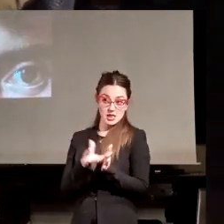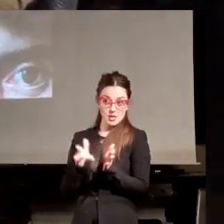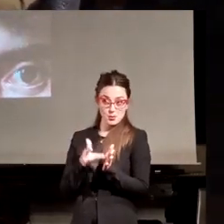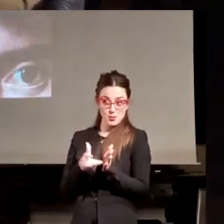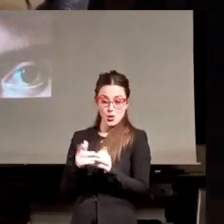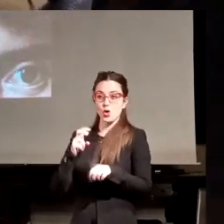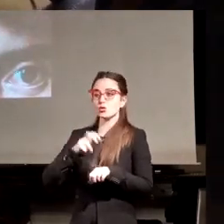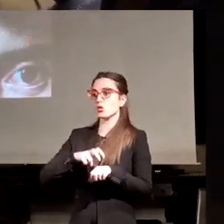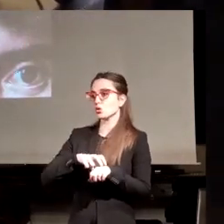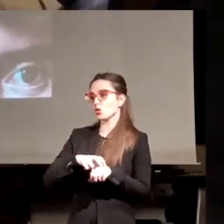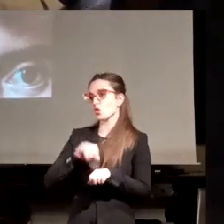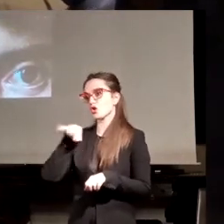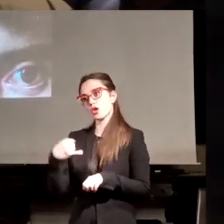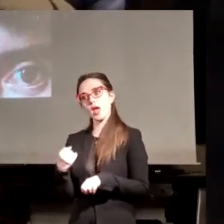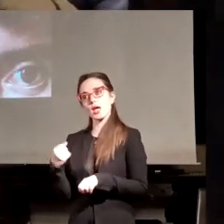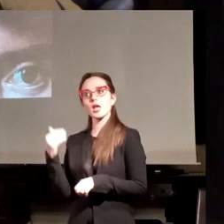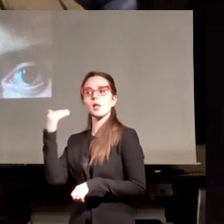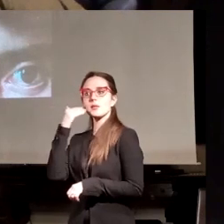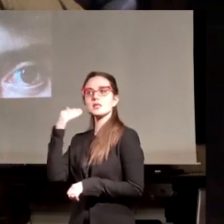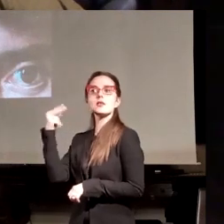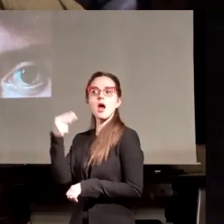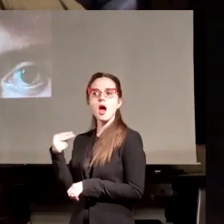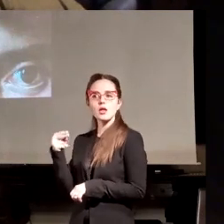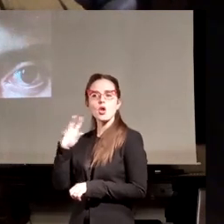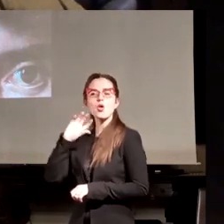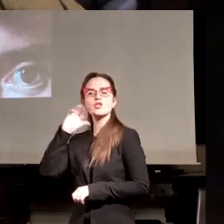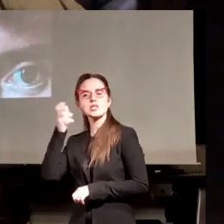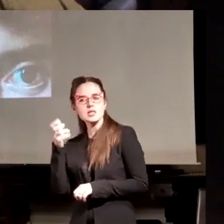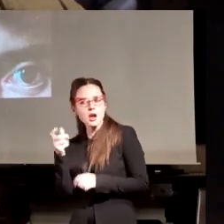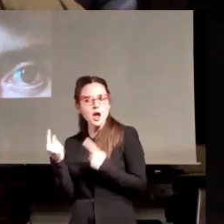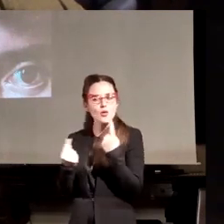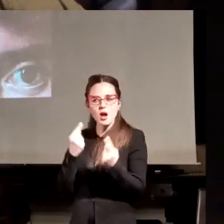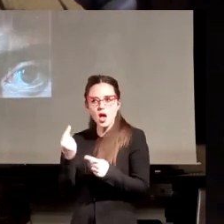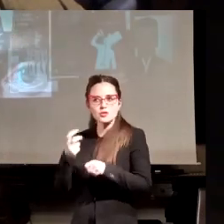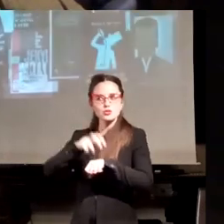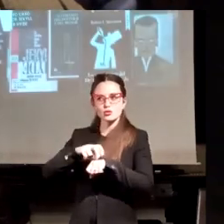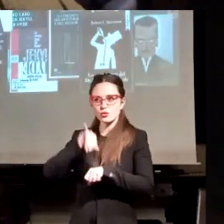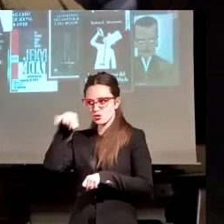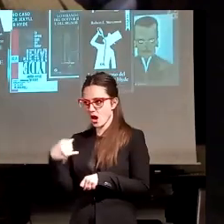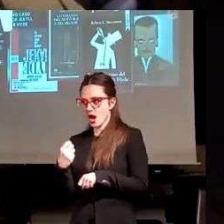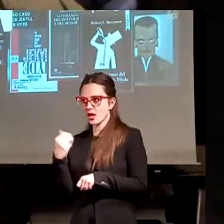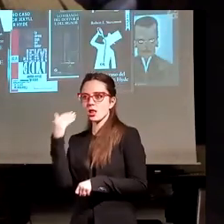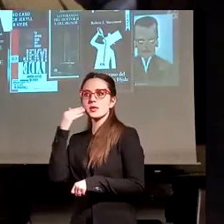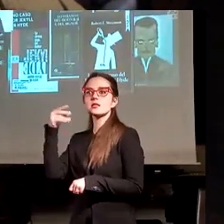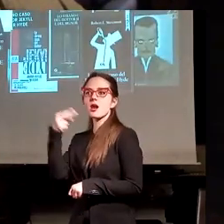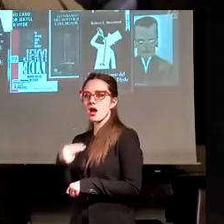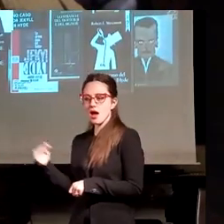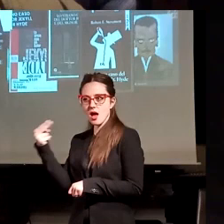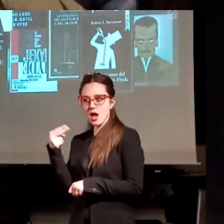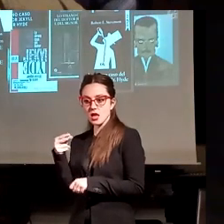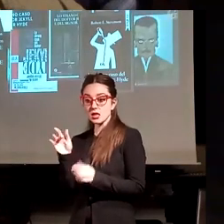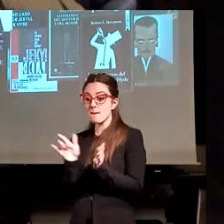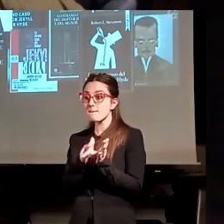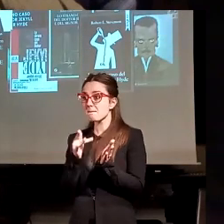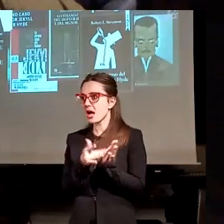hyde lo strano caso del dottor del mister ai sono due parti né